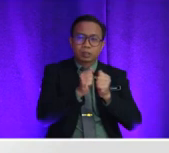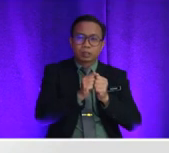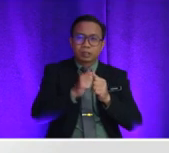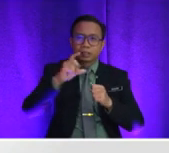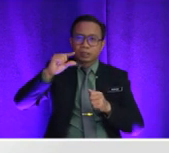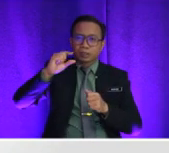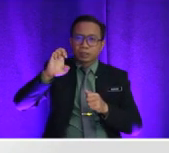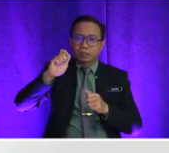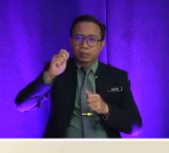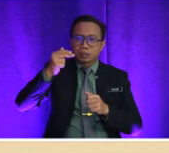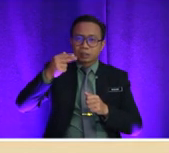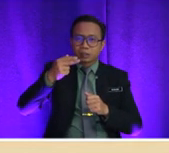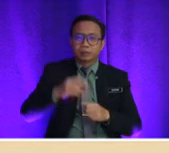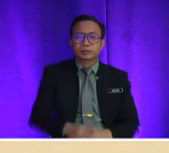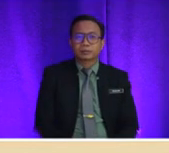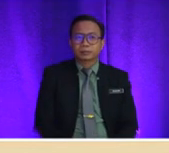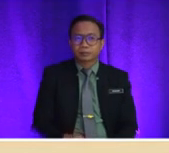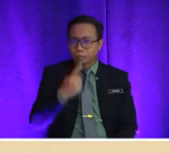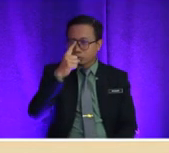mengikat semua